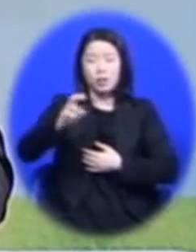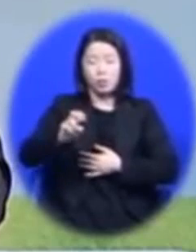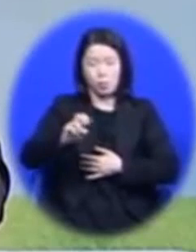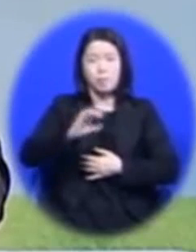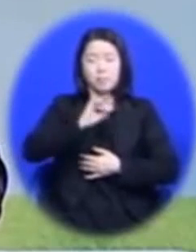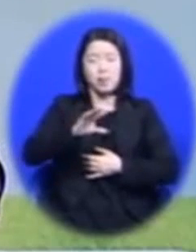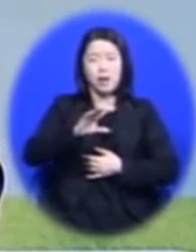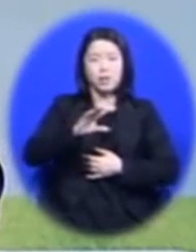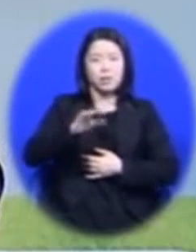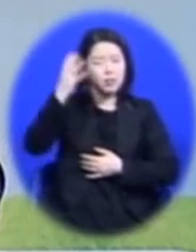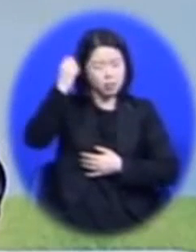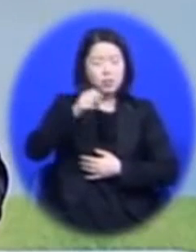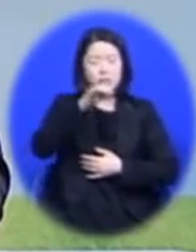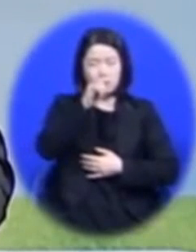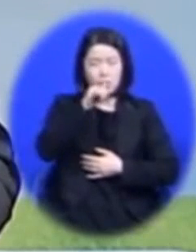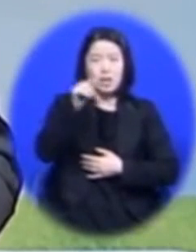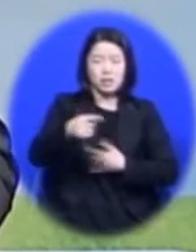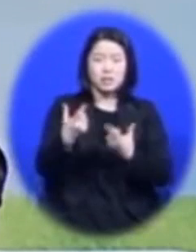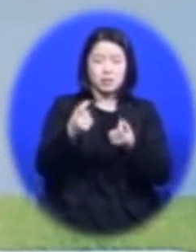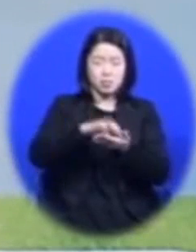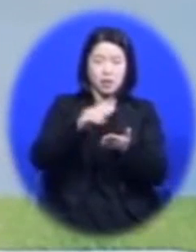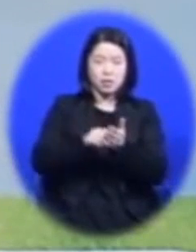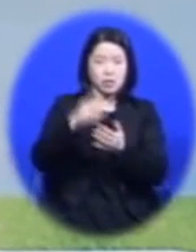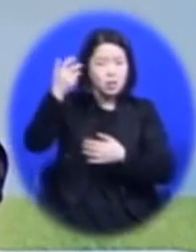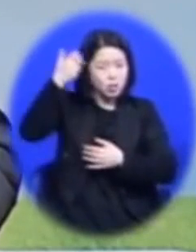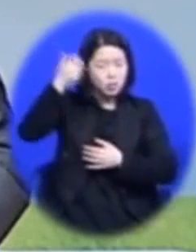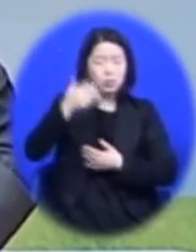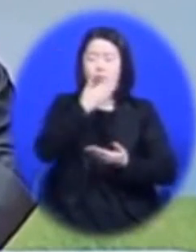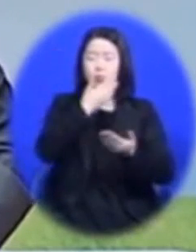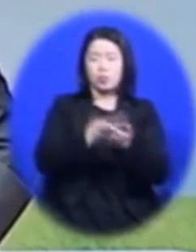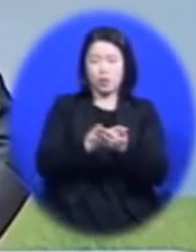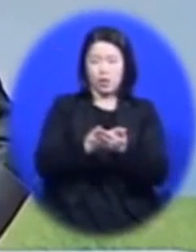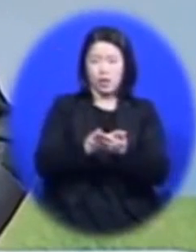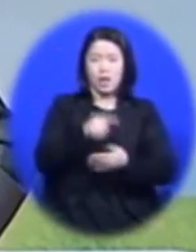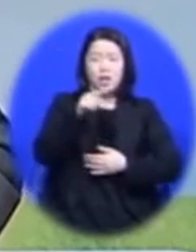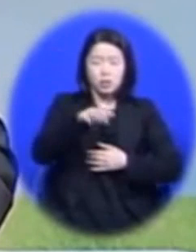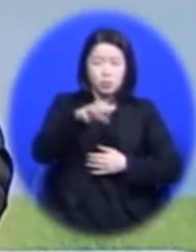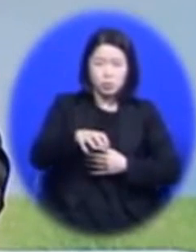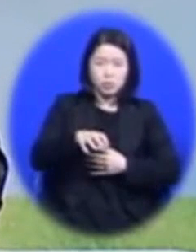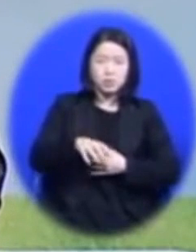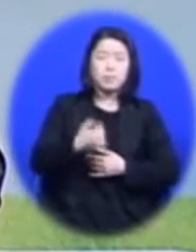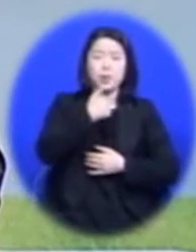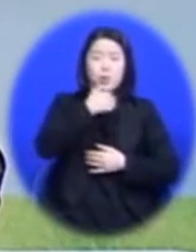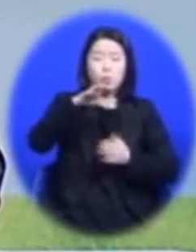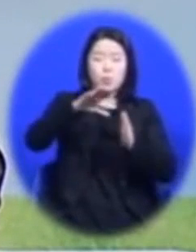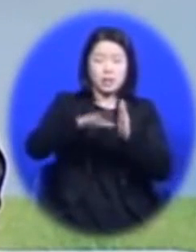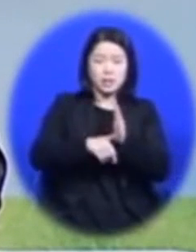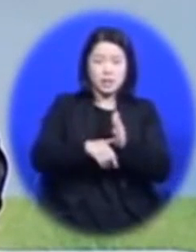영적으로 중요하다는 것이죠. 카타콤은 로마 시대 교회 성도들이